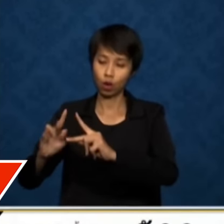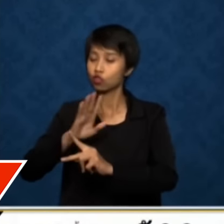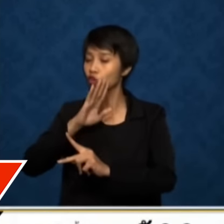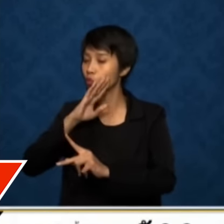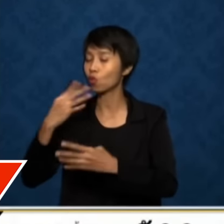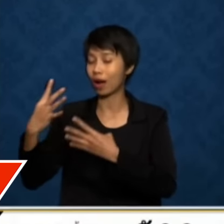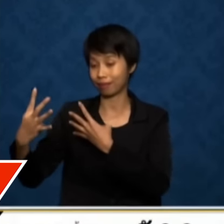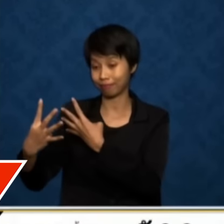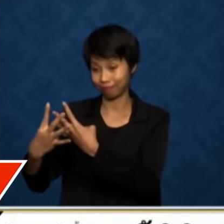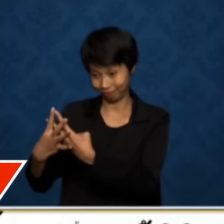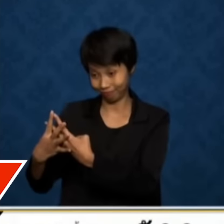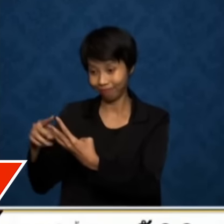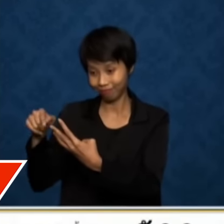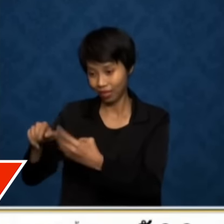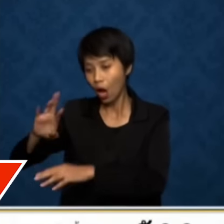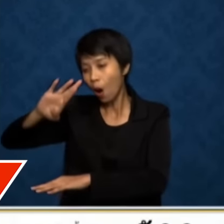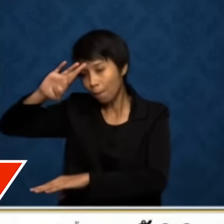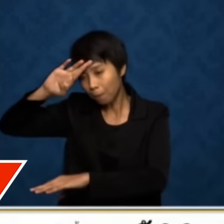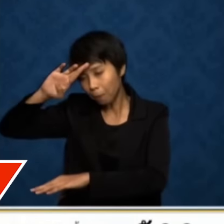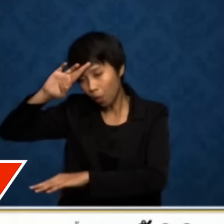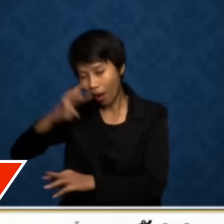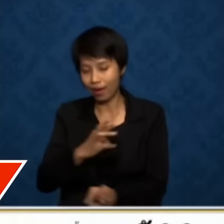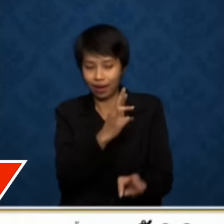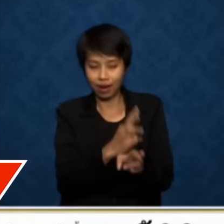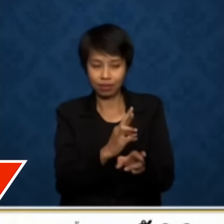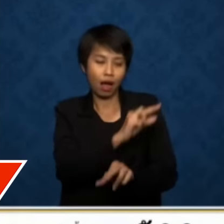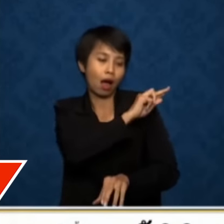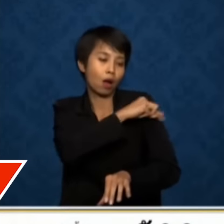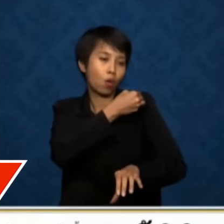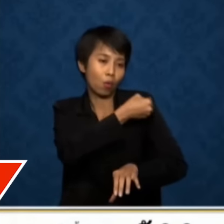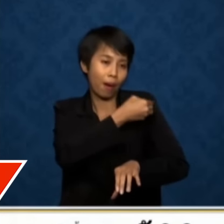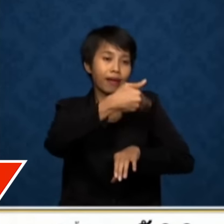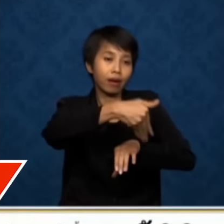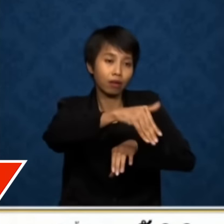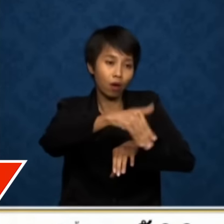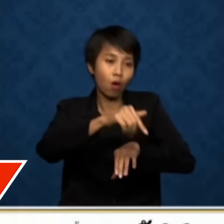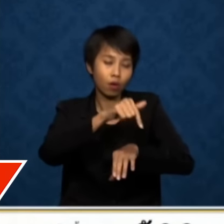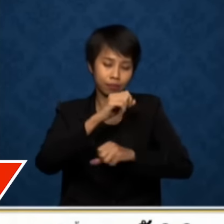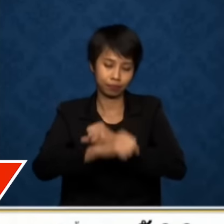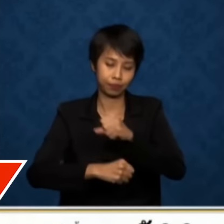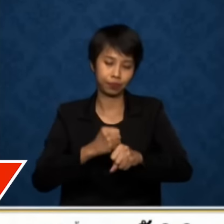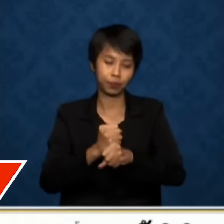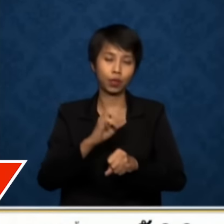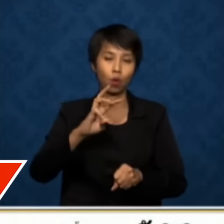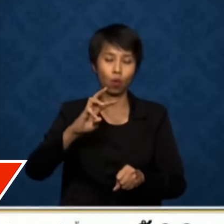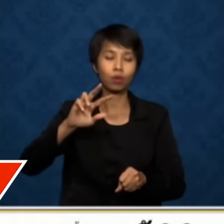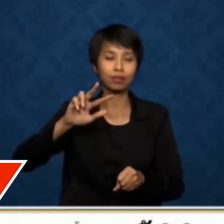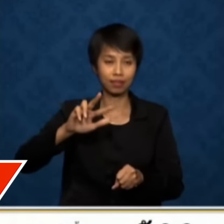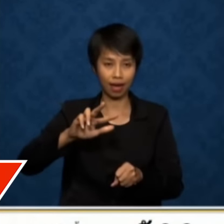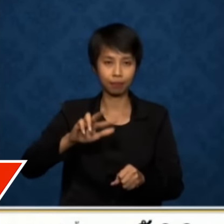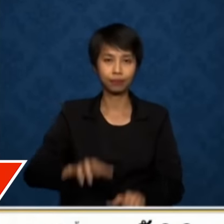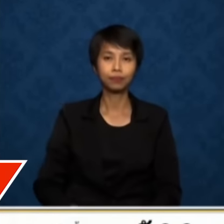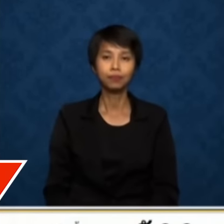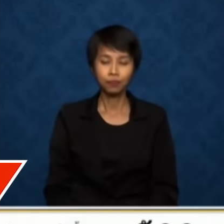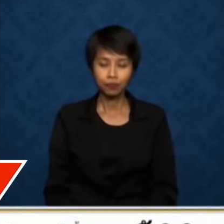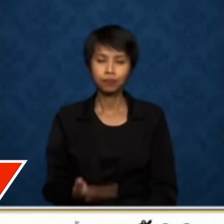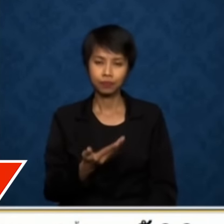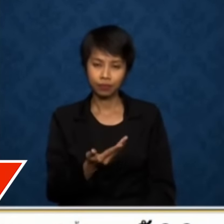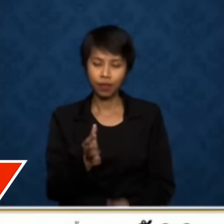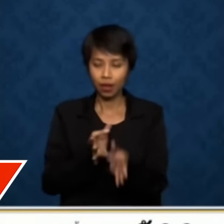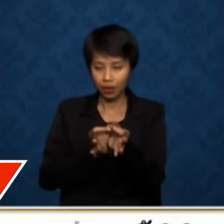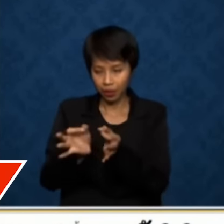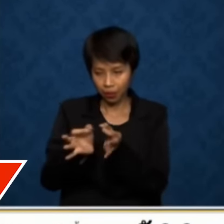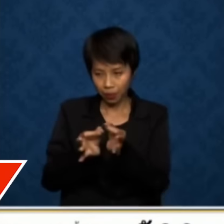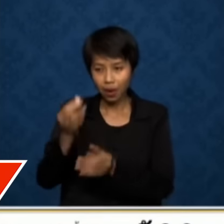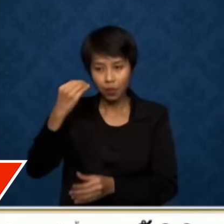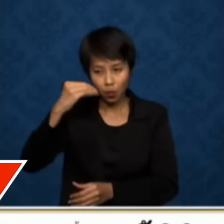องขังเนี่ยไปรักษานอกเรือนจำปี63อันนี้ก็ตามที่ท่านรัฐมนตรีท่านทวีขออนุญาตเอ่ยนามท่านนะครับชี้แจงหลายทีแล้วว่า